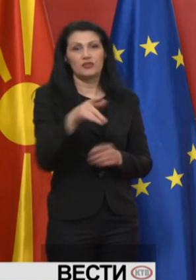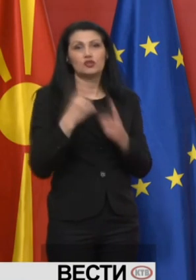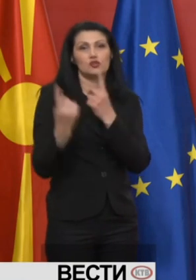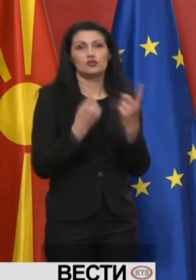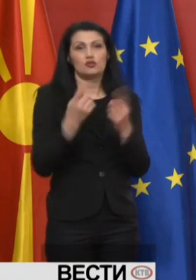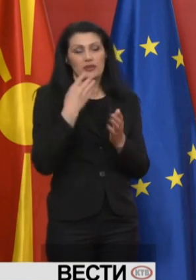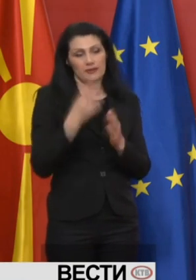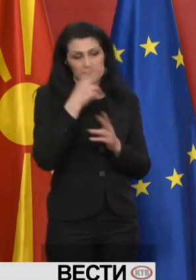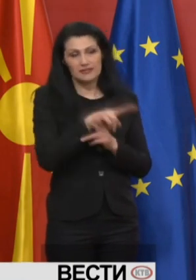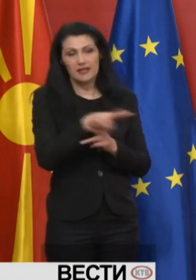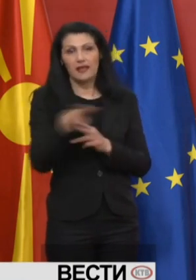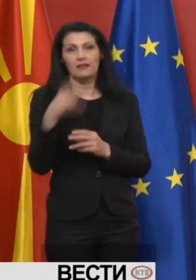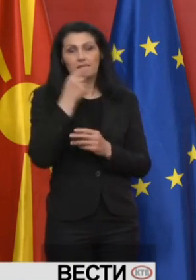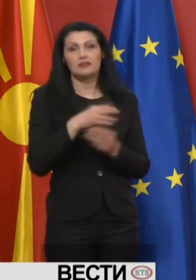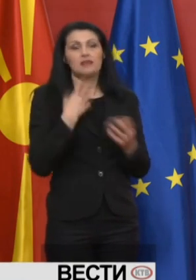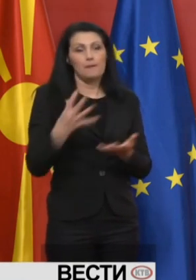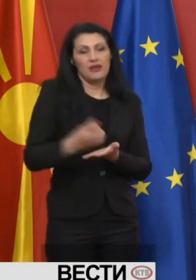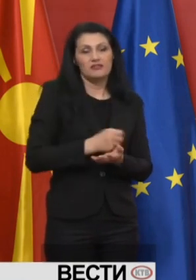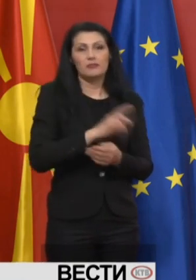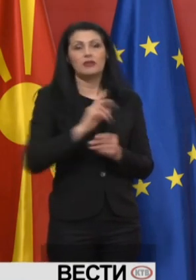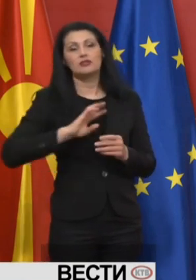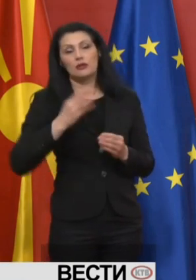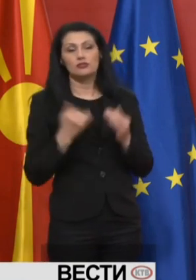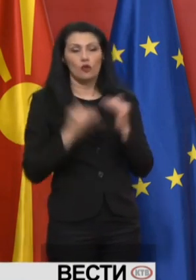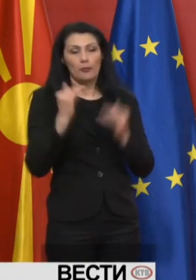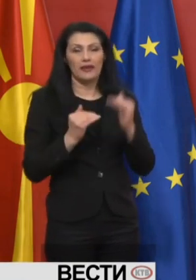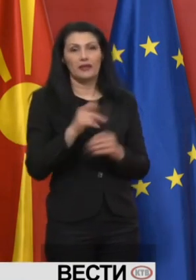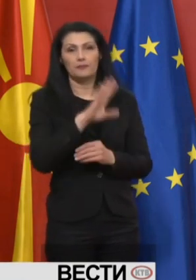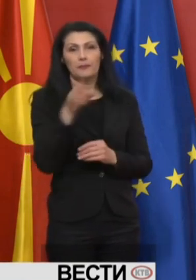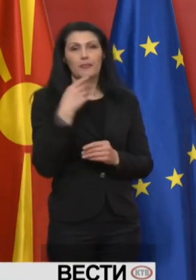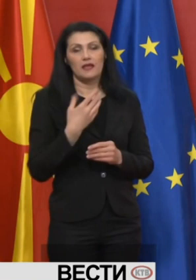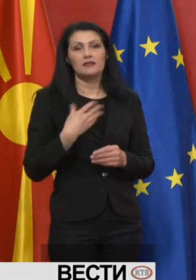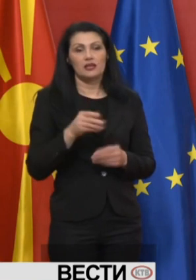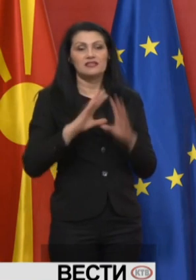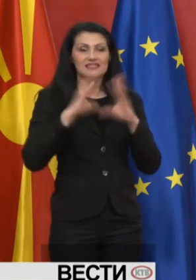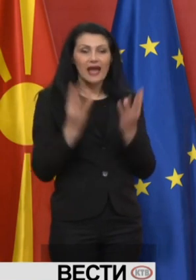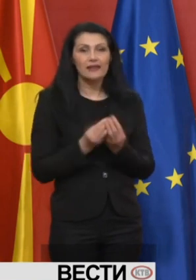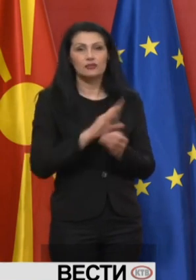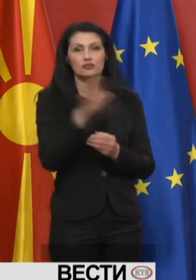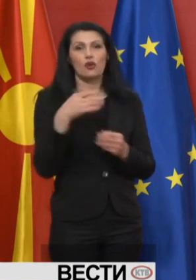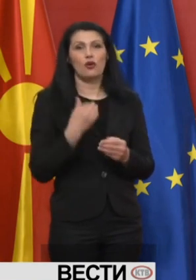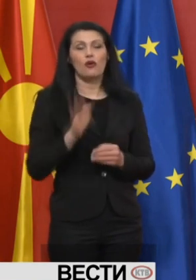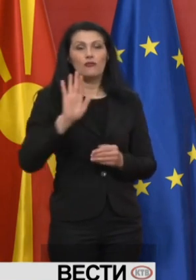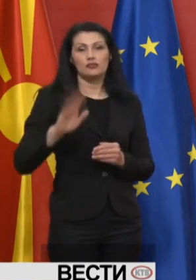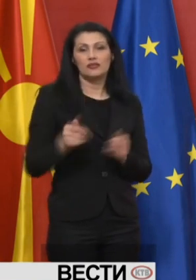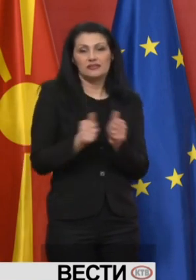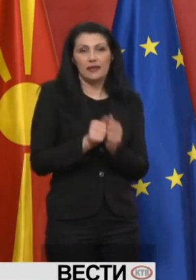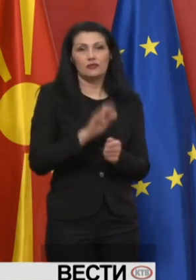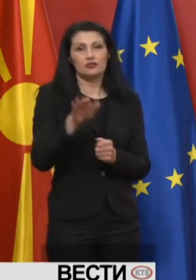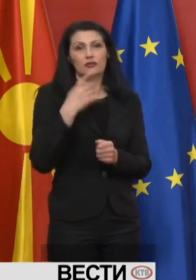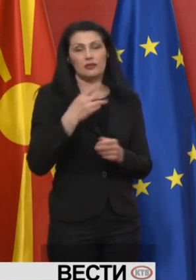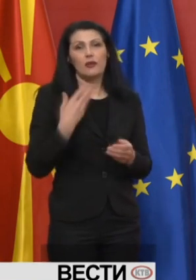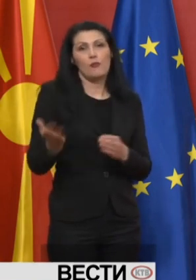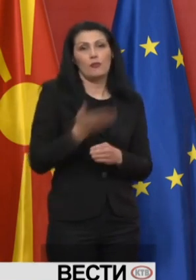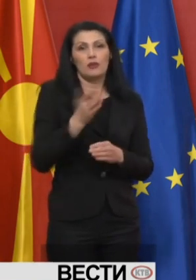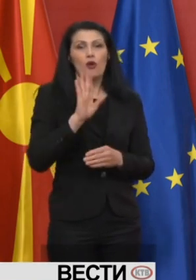Состојбата ќе се следи и ќе се превземат соодветни мерки. Важно е заеднички со вас, земјоделци, да ја